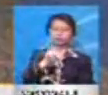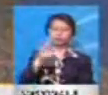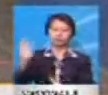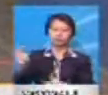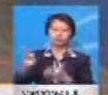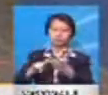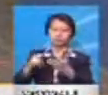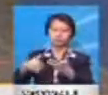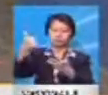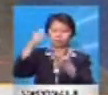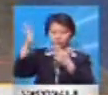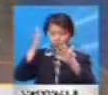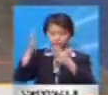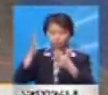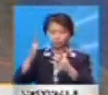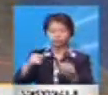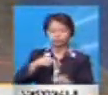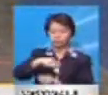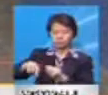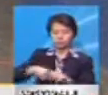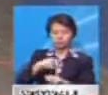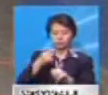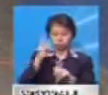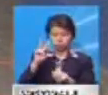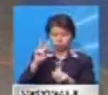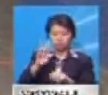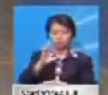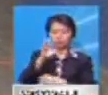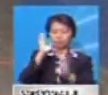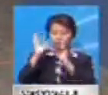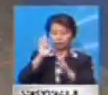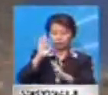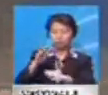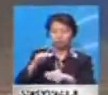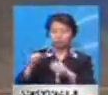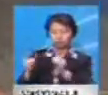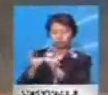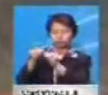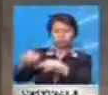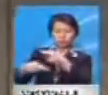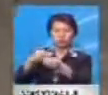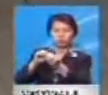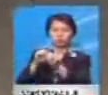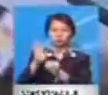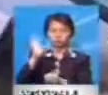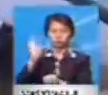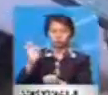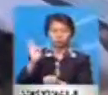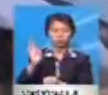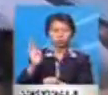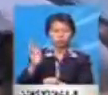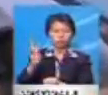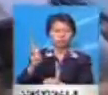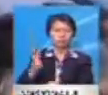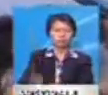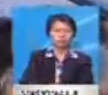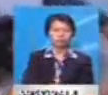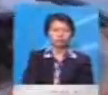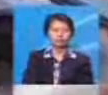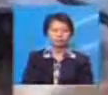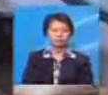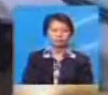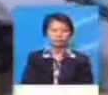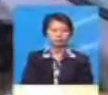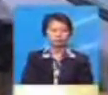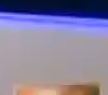11-9. Pada pusingan kedua hari ini, Delia akan bertemu pemain di ranking ke-6 dunia, Amnia Abdul Kawi, juga dari